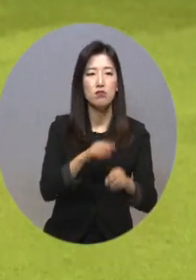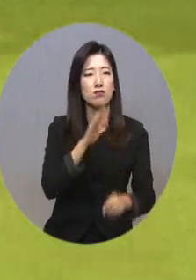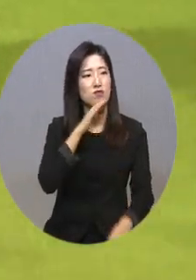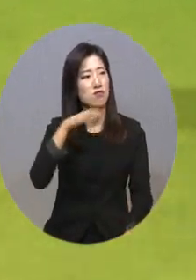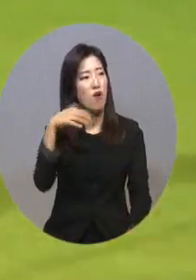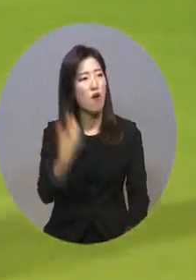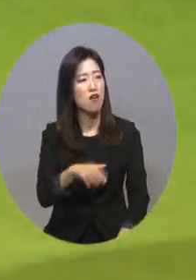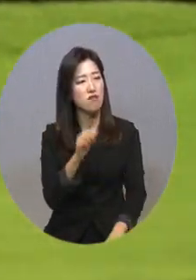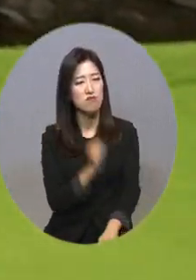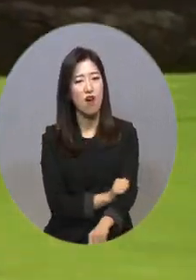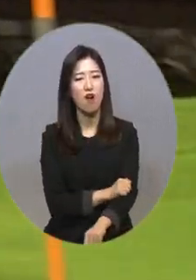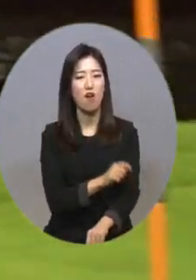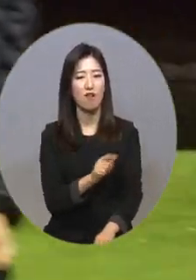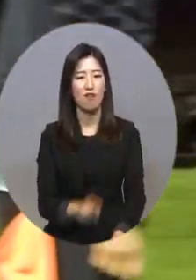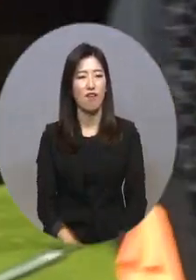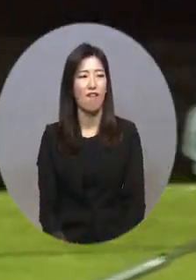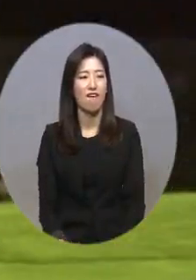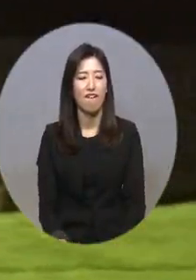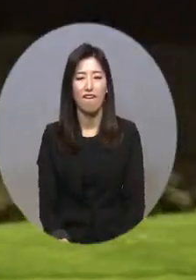어떻게 찌